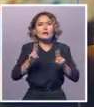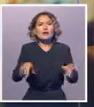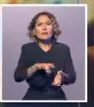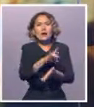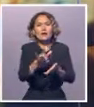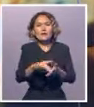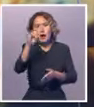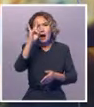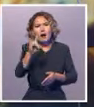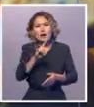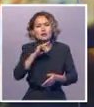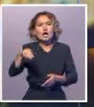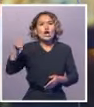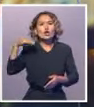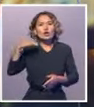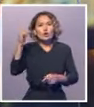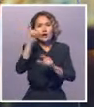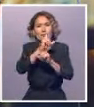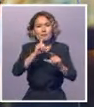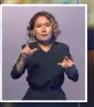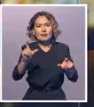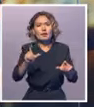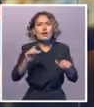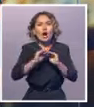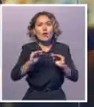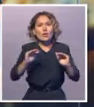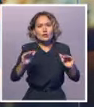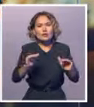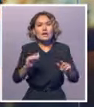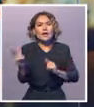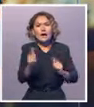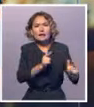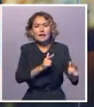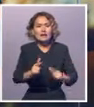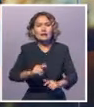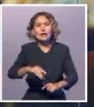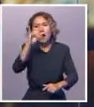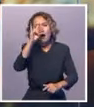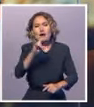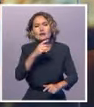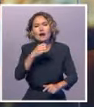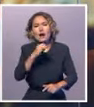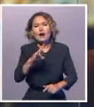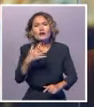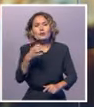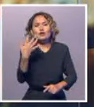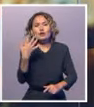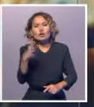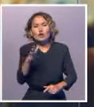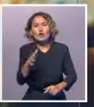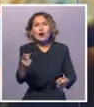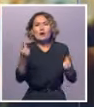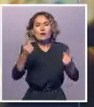Петропавлдағы қазақ-түрік мектеп-лицейінің оқушылары Қазақ хандығының 550 жылдығына ерекше тарту жасады. Шәкірттер Қазақ хандары туралы